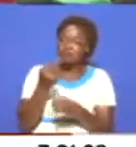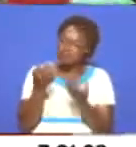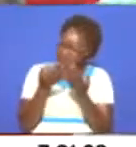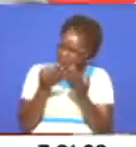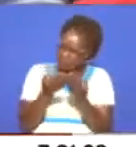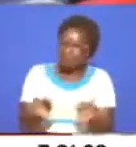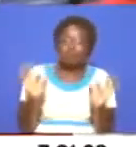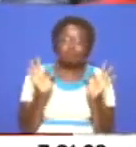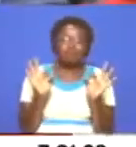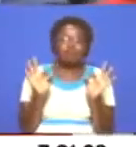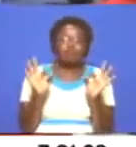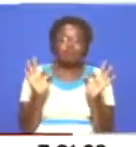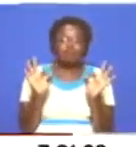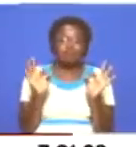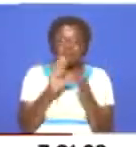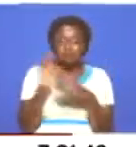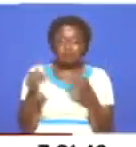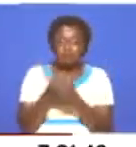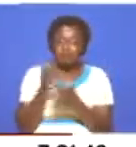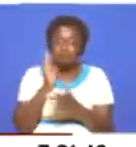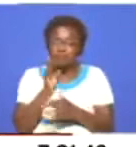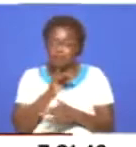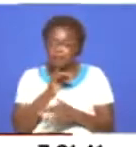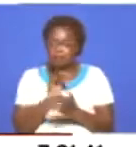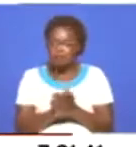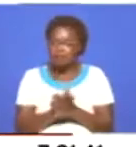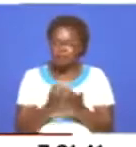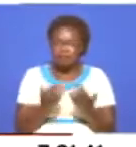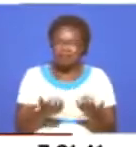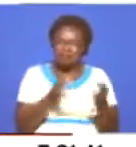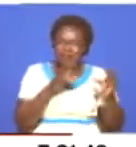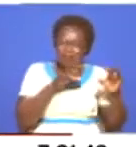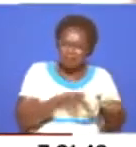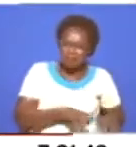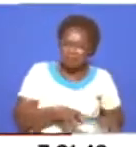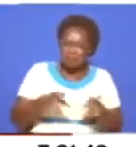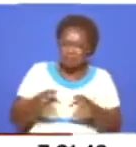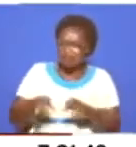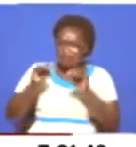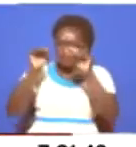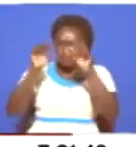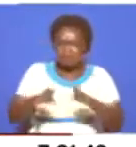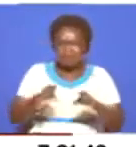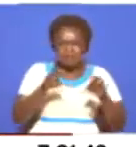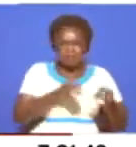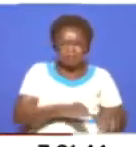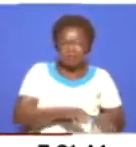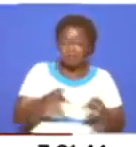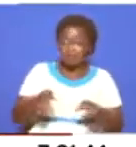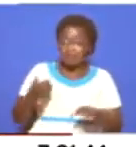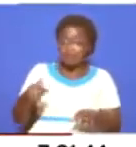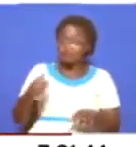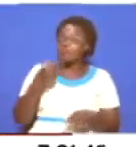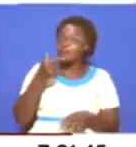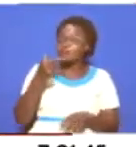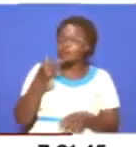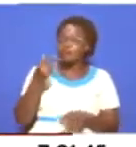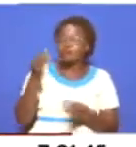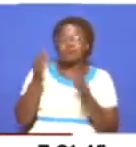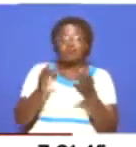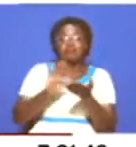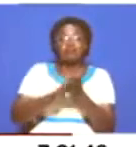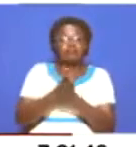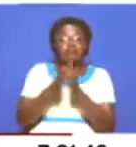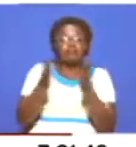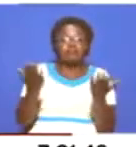na ni ya bure kwa kila mzazi. Watoto wanaumia, walimu wanaumia. Sisi tunasema tukipata mamlaka